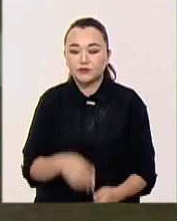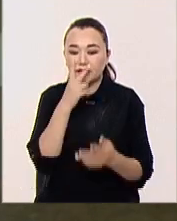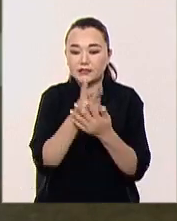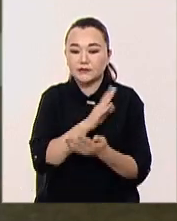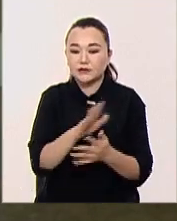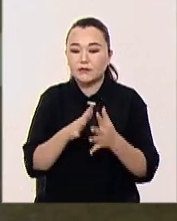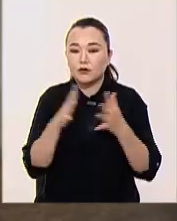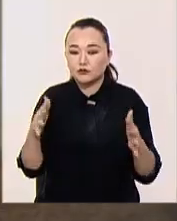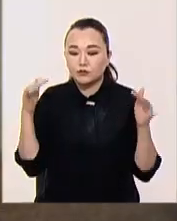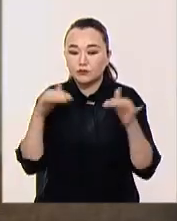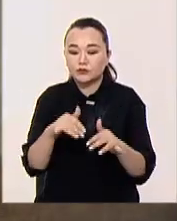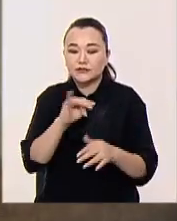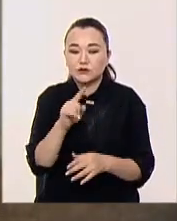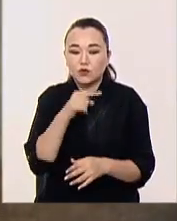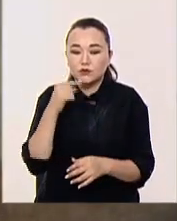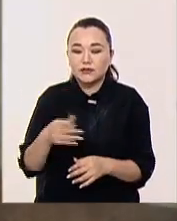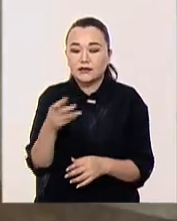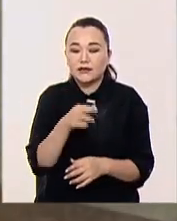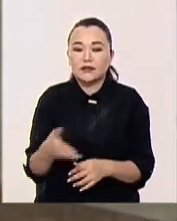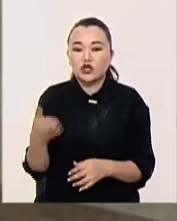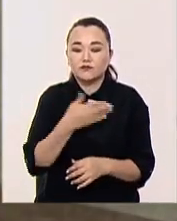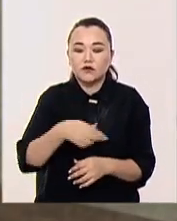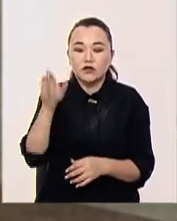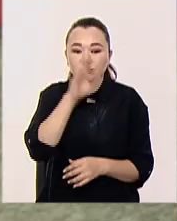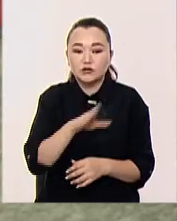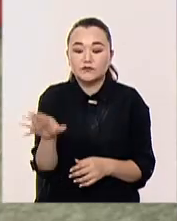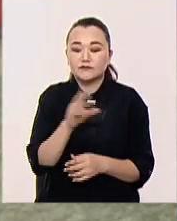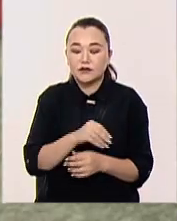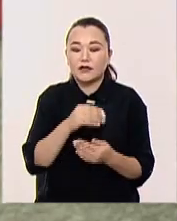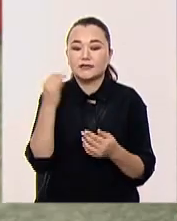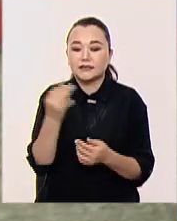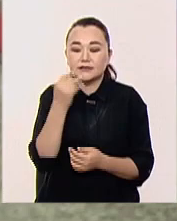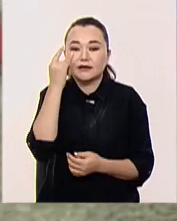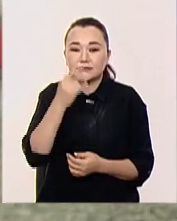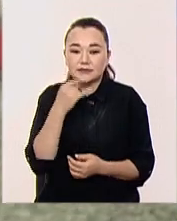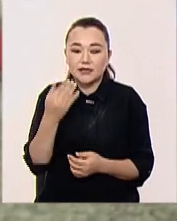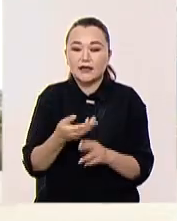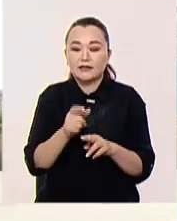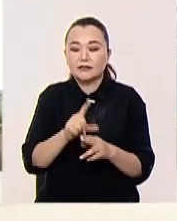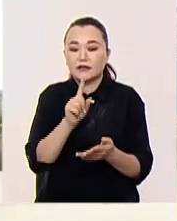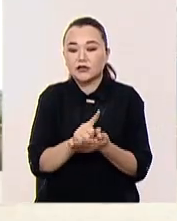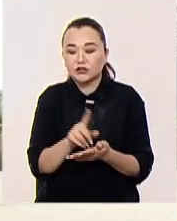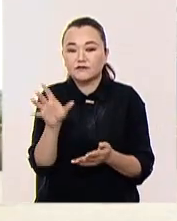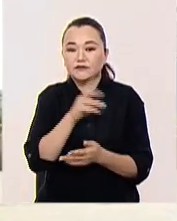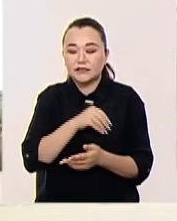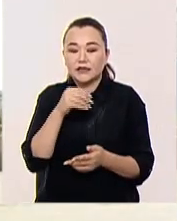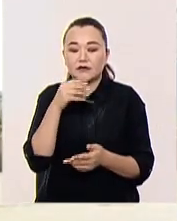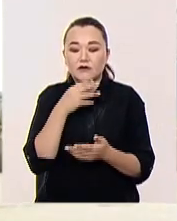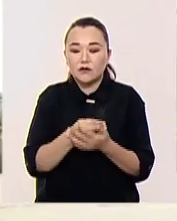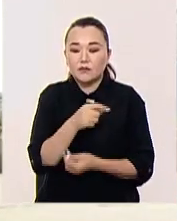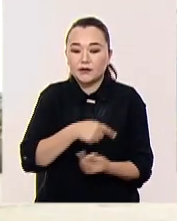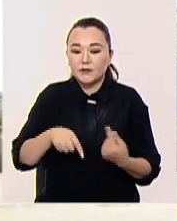Несмотря на большой поток мигрантов из России, для нашего государства приоритетом являются интересы казахстанцев. Это должны учитывать все отечественные